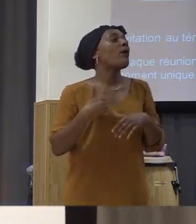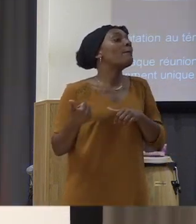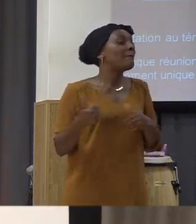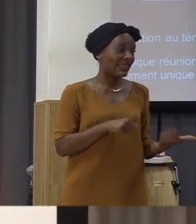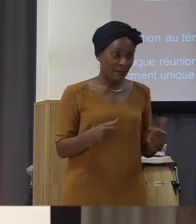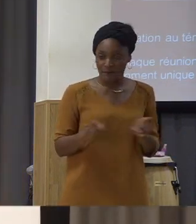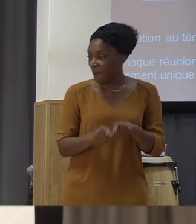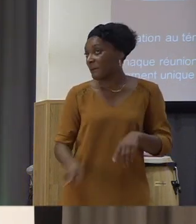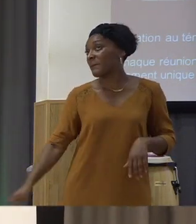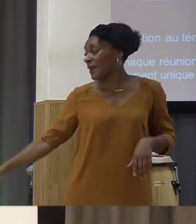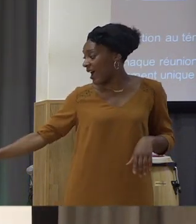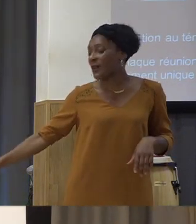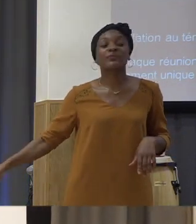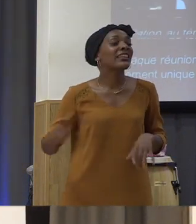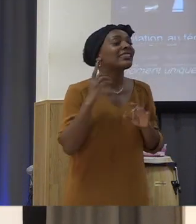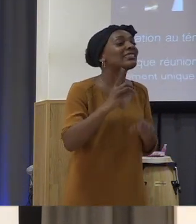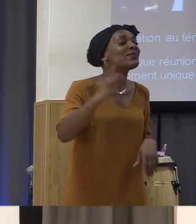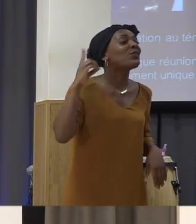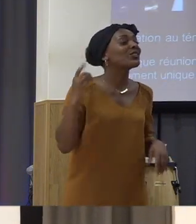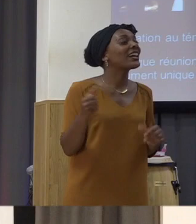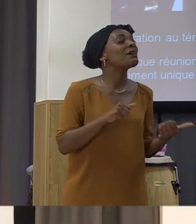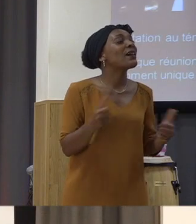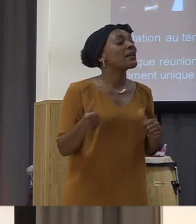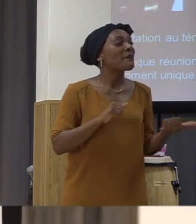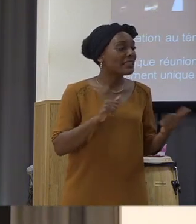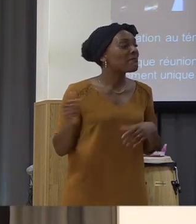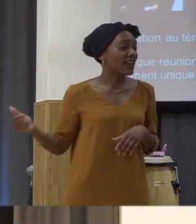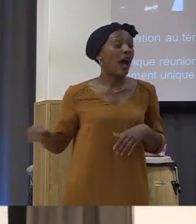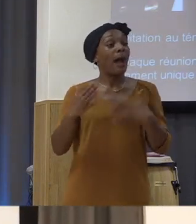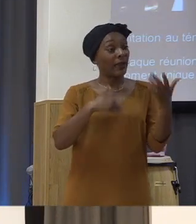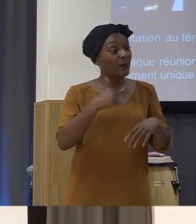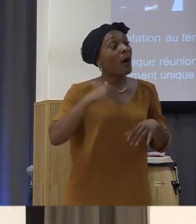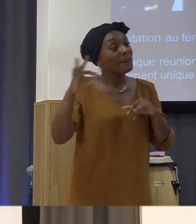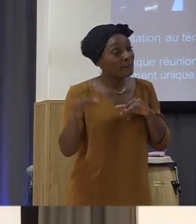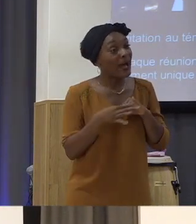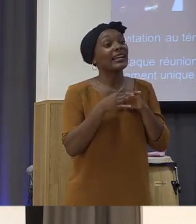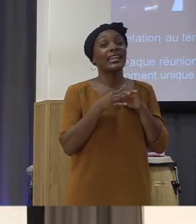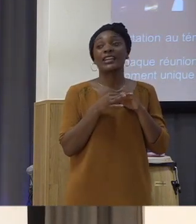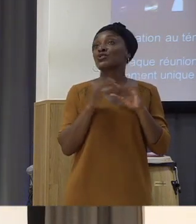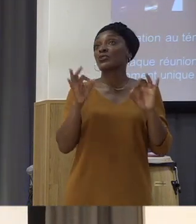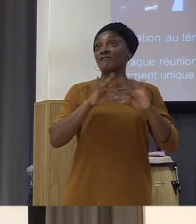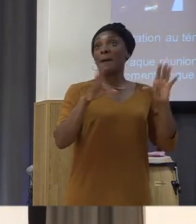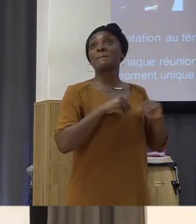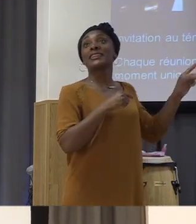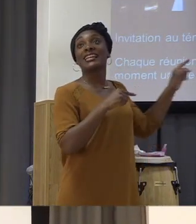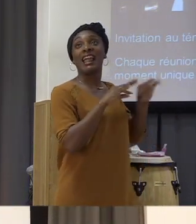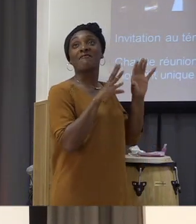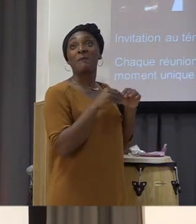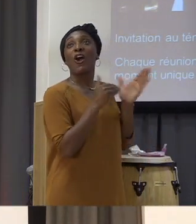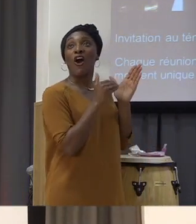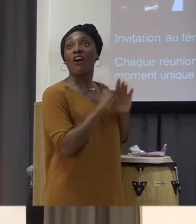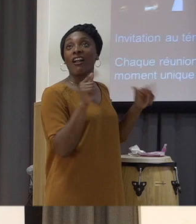même baptistère que nous avons dimanche dernier. Je me suis donc marié, effectivement. La famille Écrabé était là, encore effectivement à